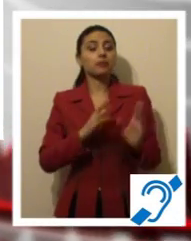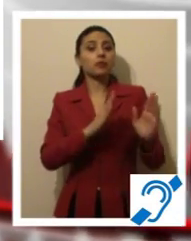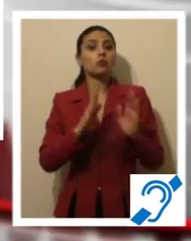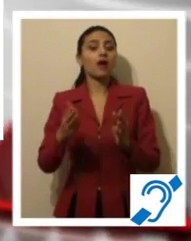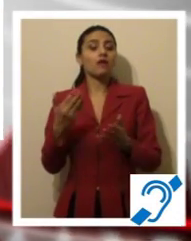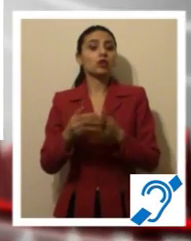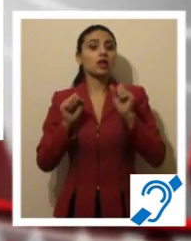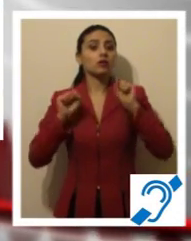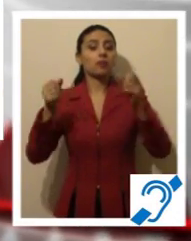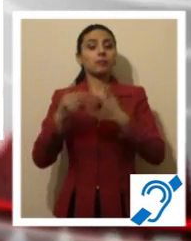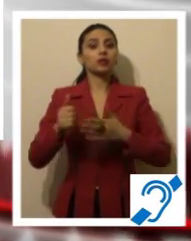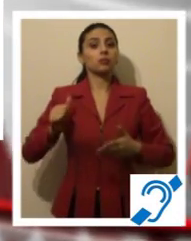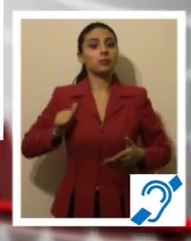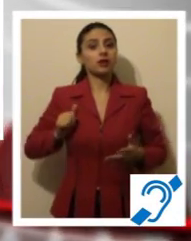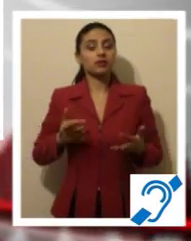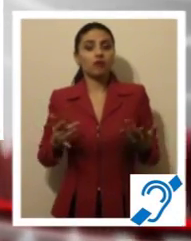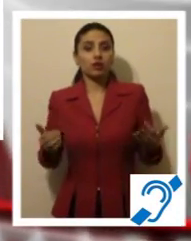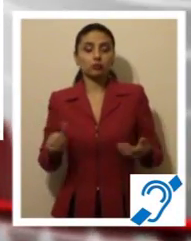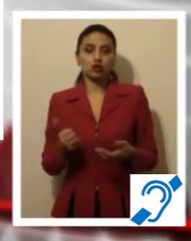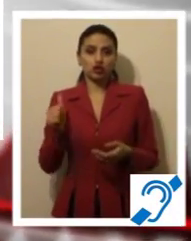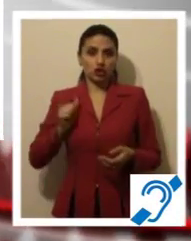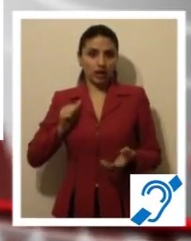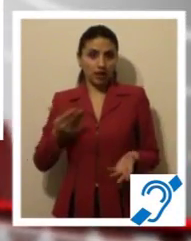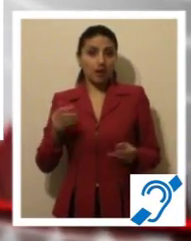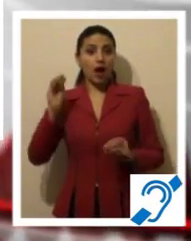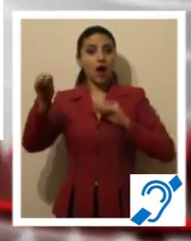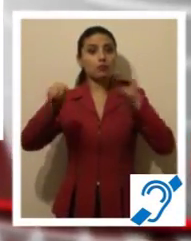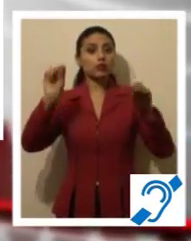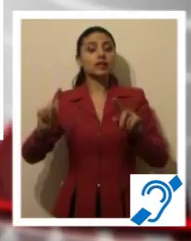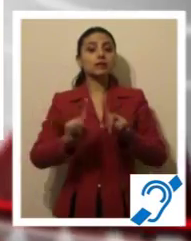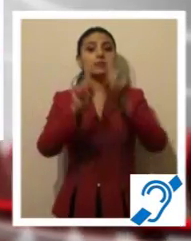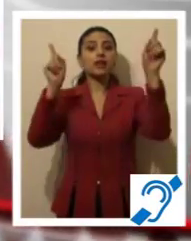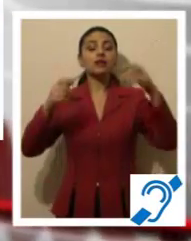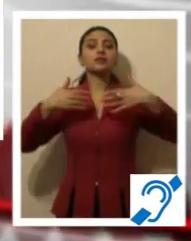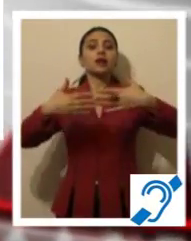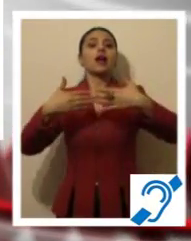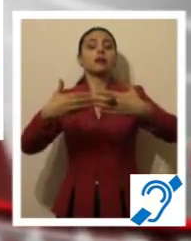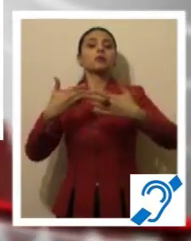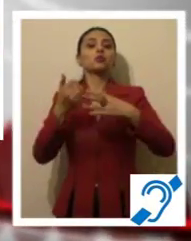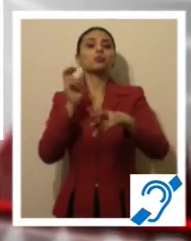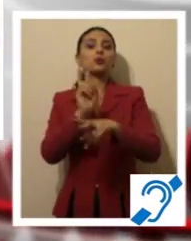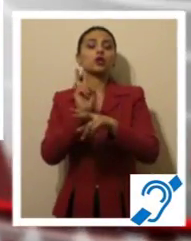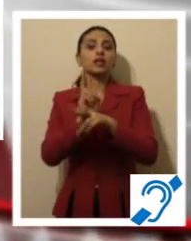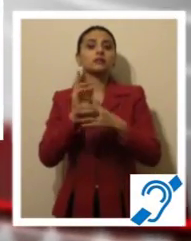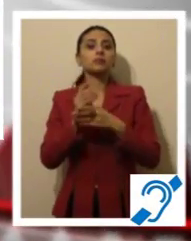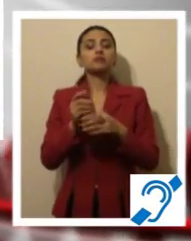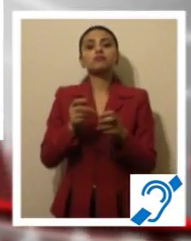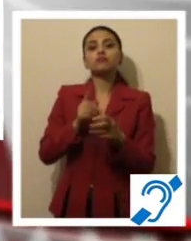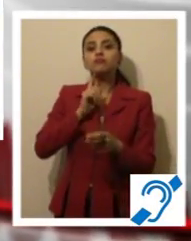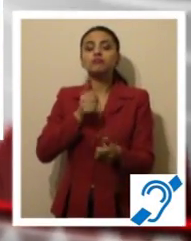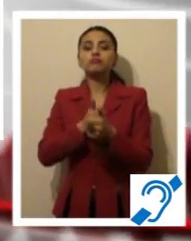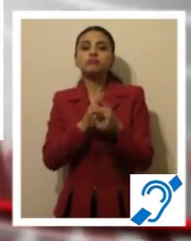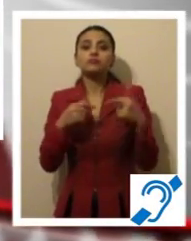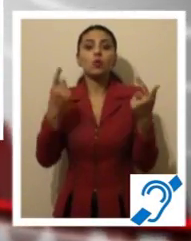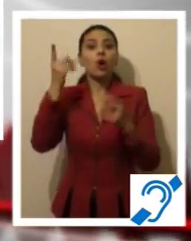în incinta mănăstirii de câteva zeci de jandarmi, care au montat încă de dimineață garduri de protecție și au dirijat mulțimea. O ambulanță